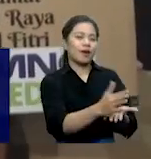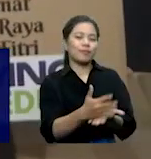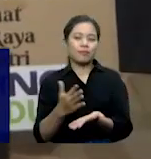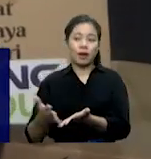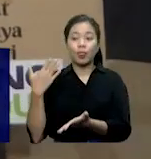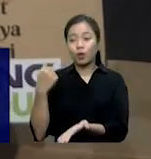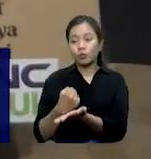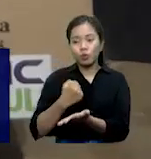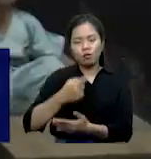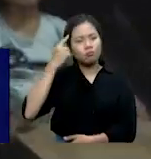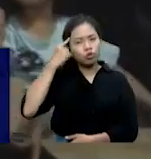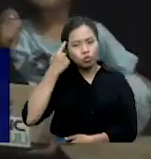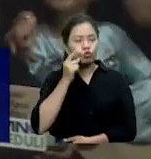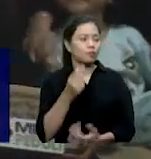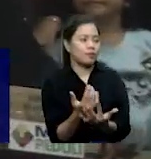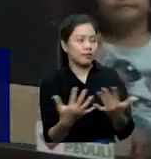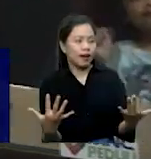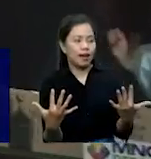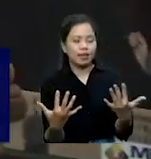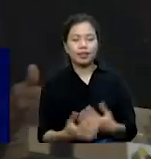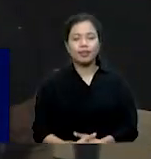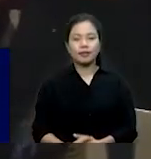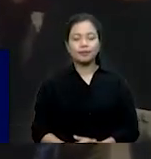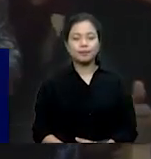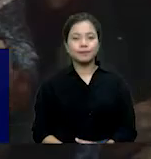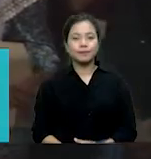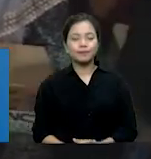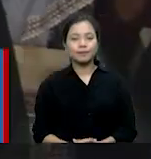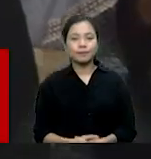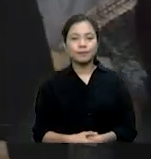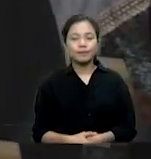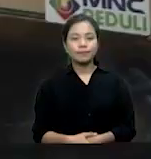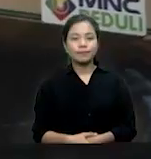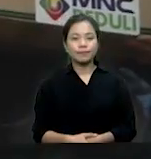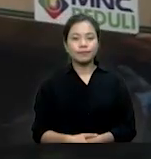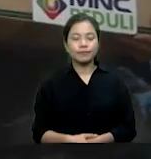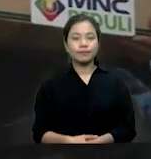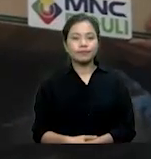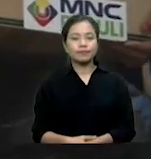kepedulian terhadap masyarakat. Dari Bekasi, Jawa Barat, Nur Aryadin, iNews melaporkan.